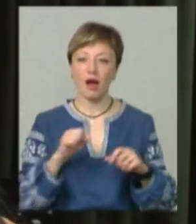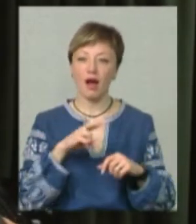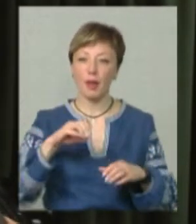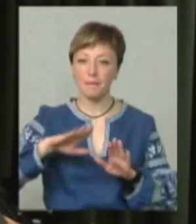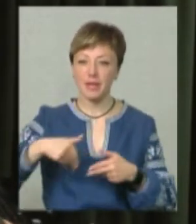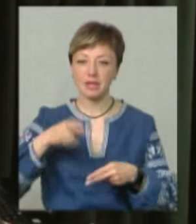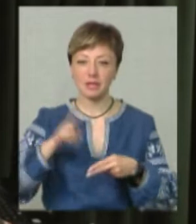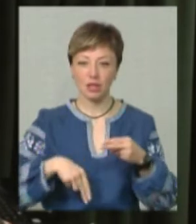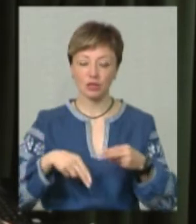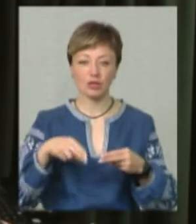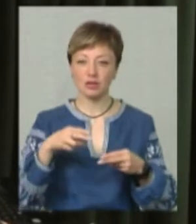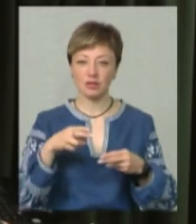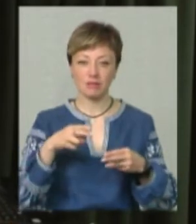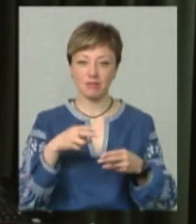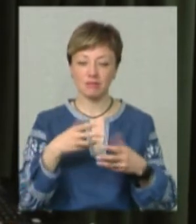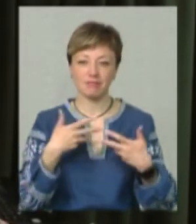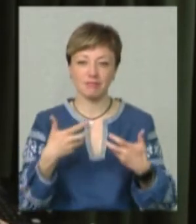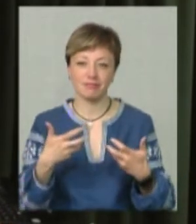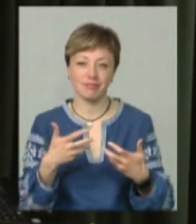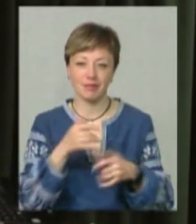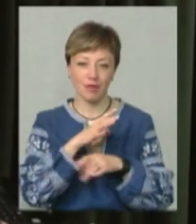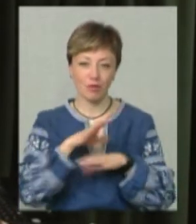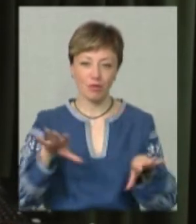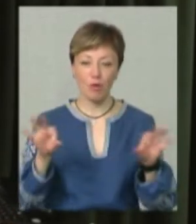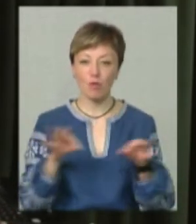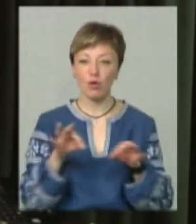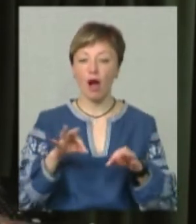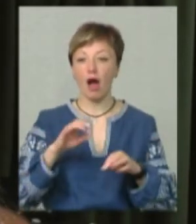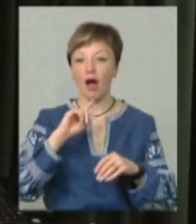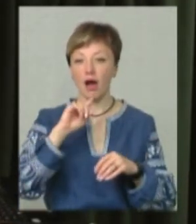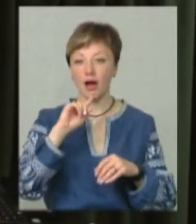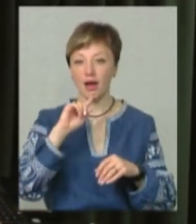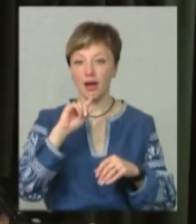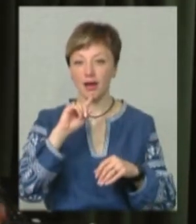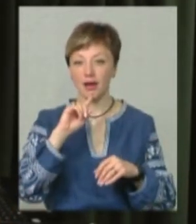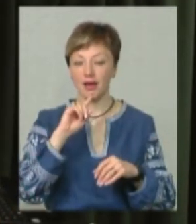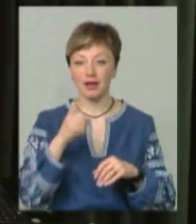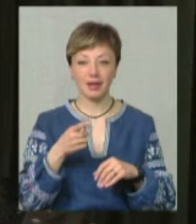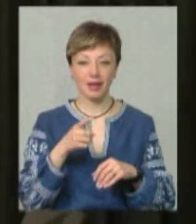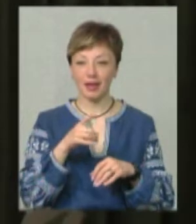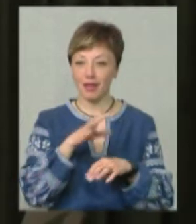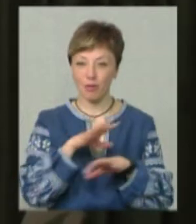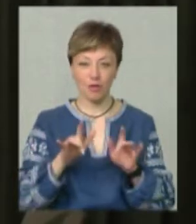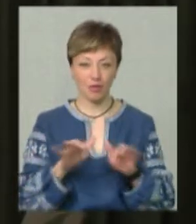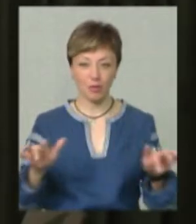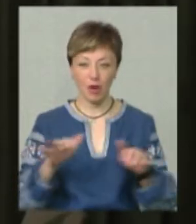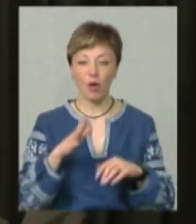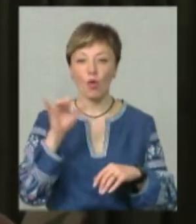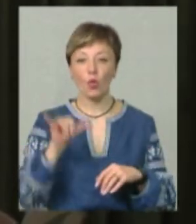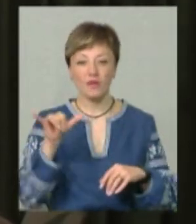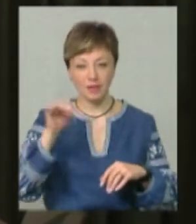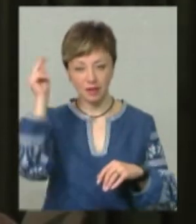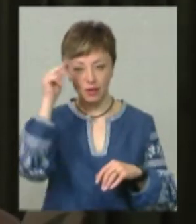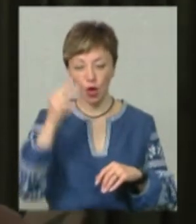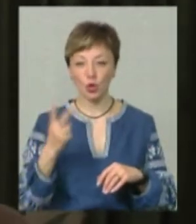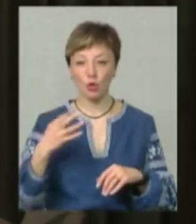після закінчення її взагалі не тягнуло до музики. Рік не торкалося фортепіано, коли я навчалася в університеті, на